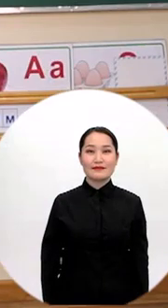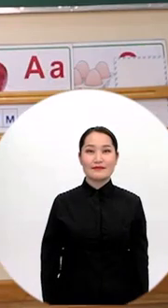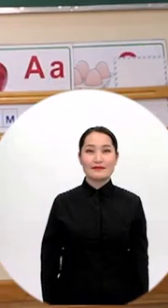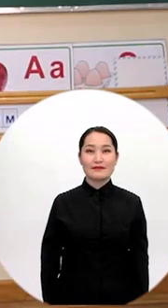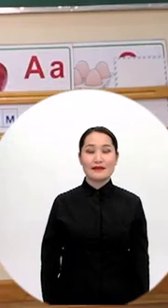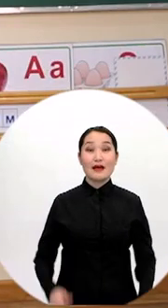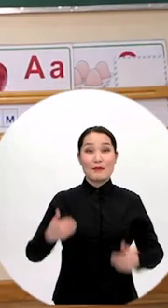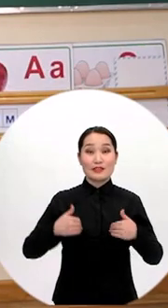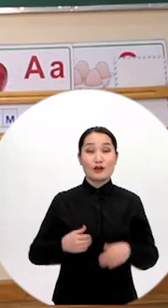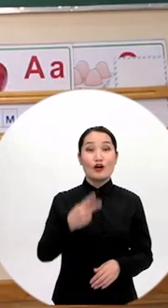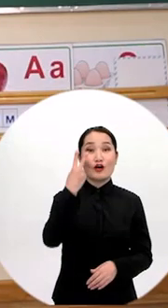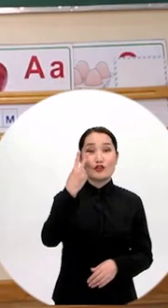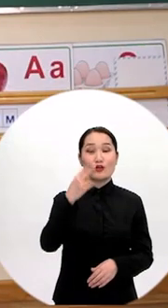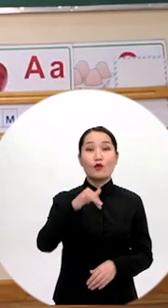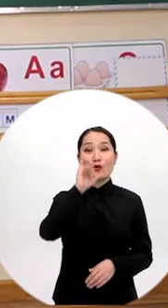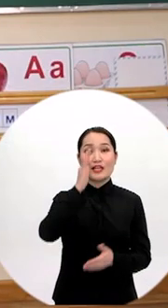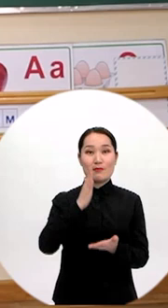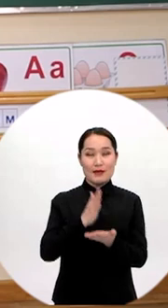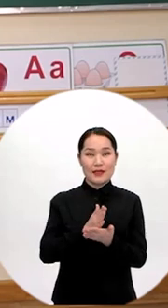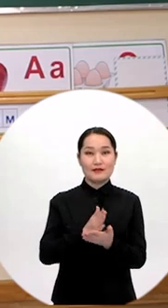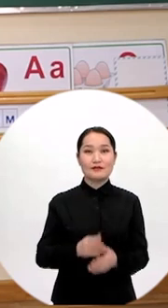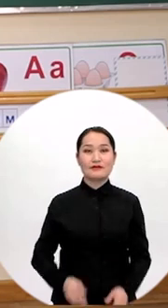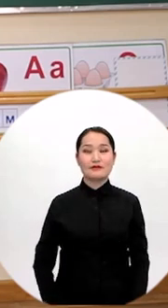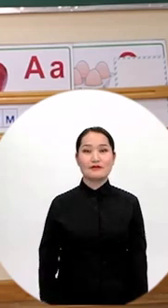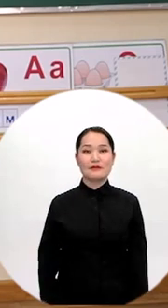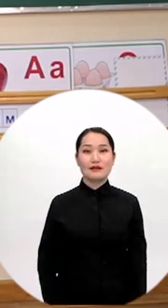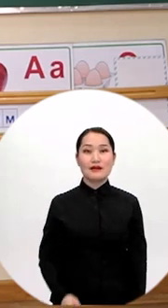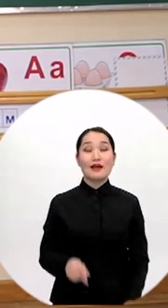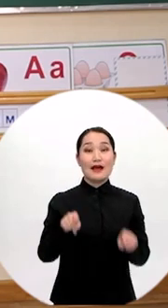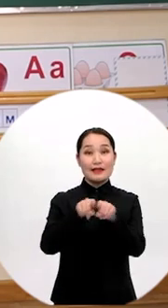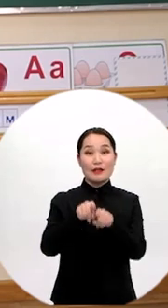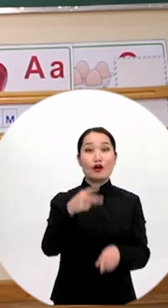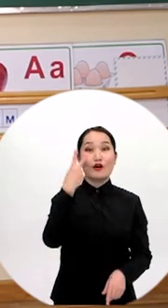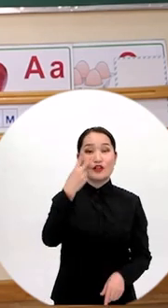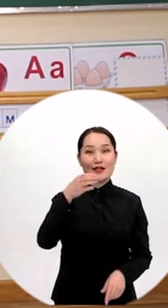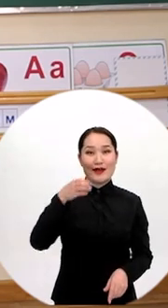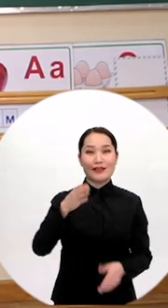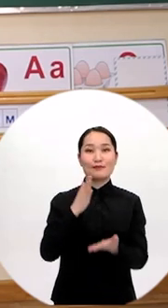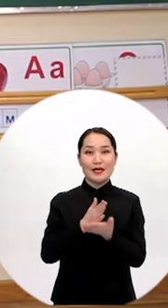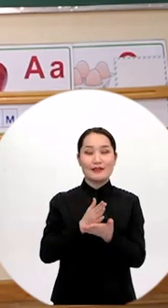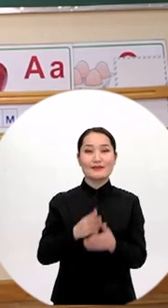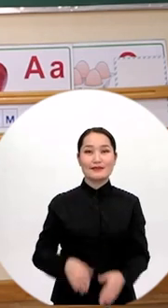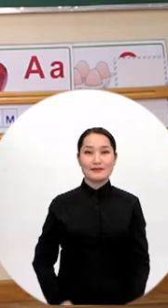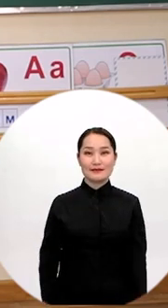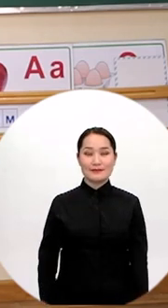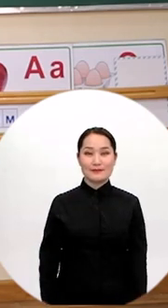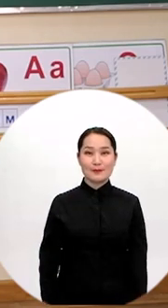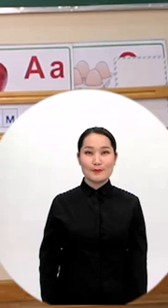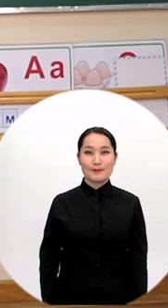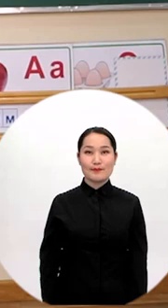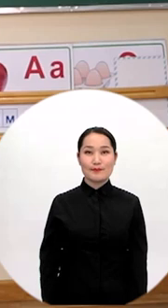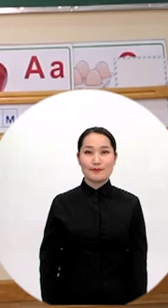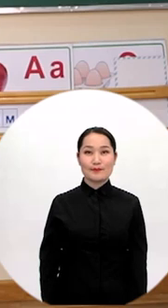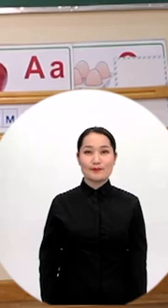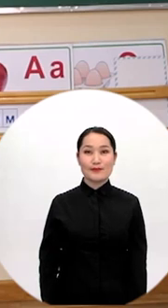За, багшд нь хоёр төрлийн ундаа ижил хэмжээтэй хоёр шилэн аяг байна.